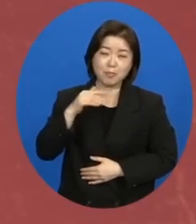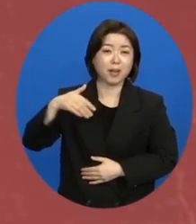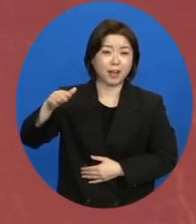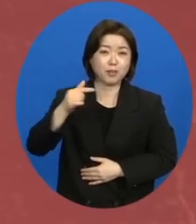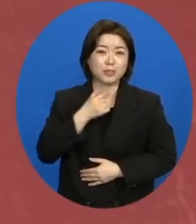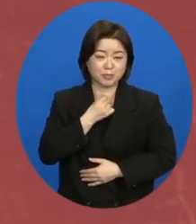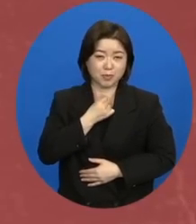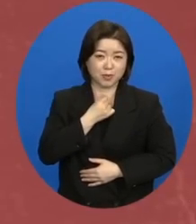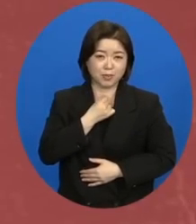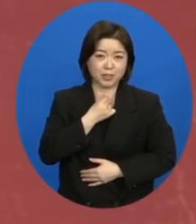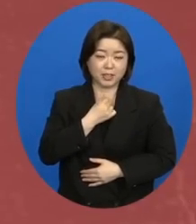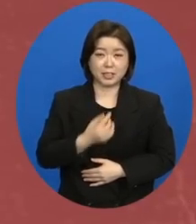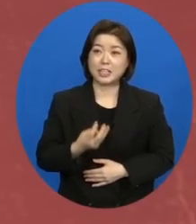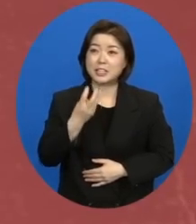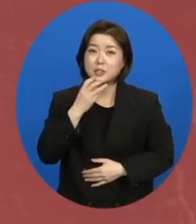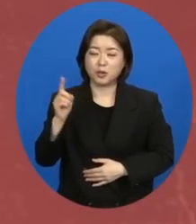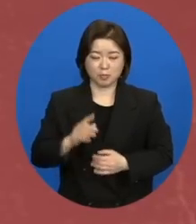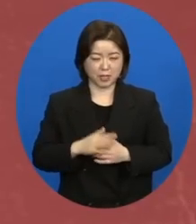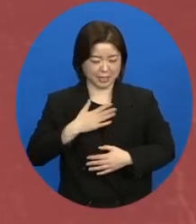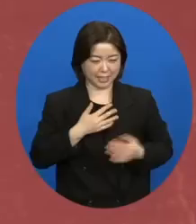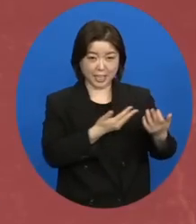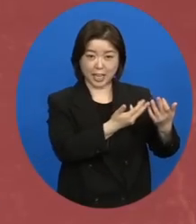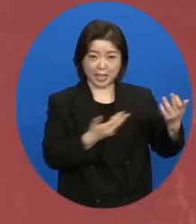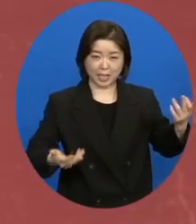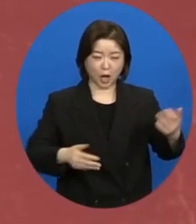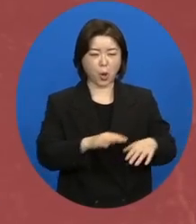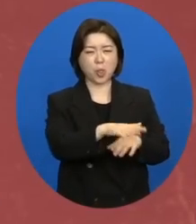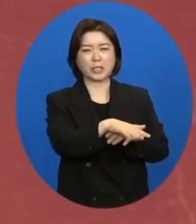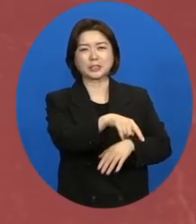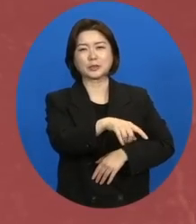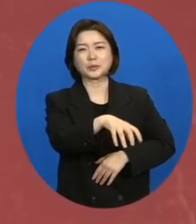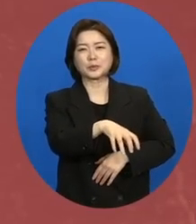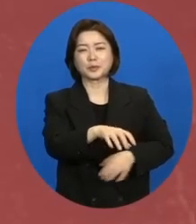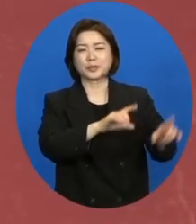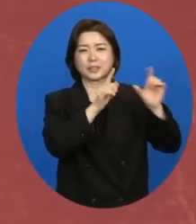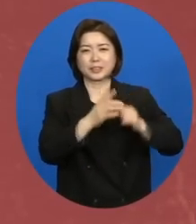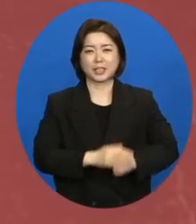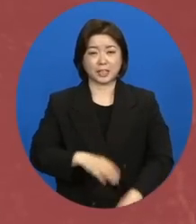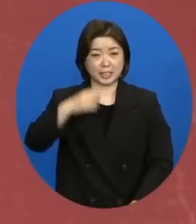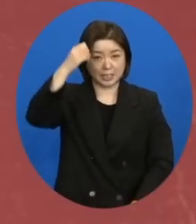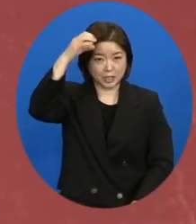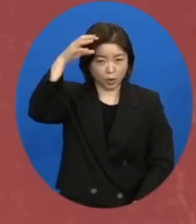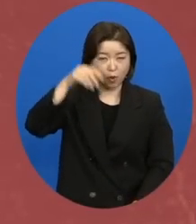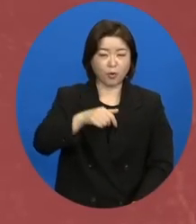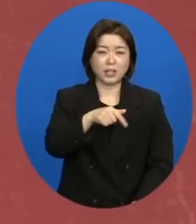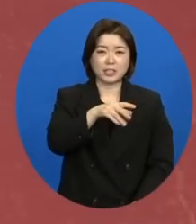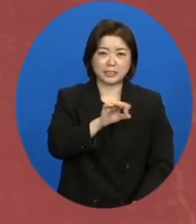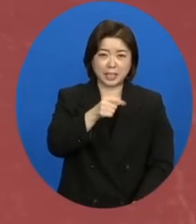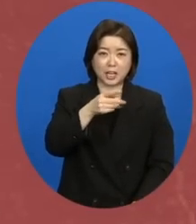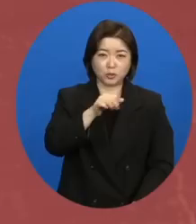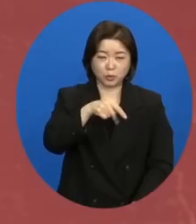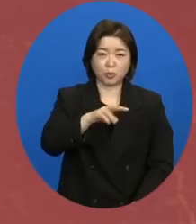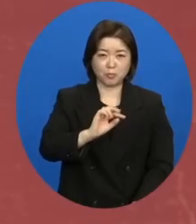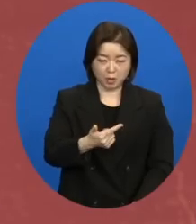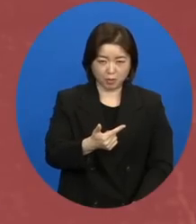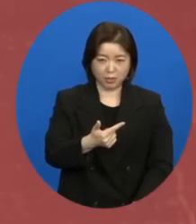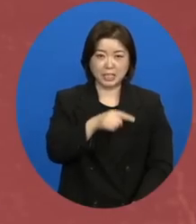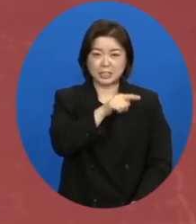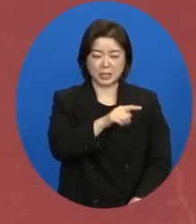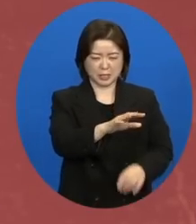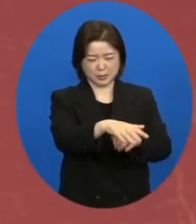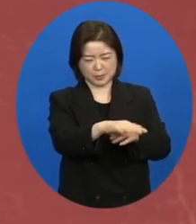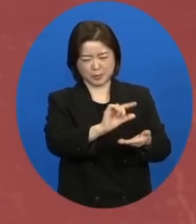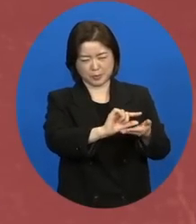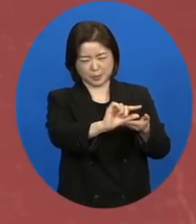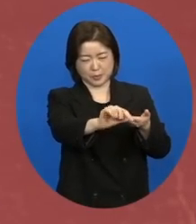게 강원도 촌에 살다 보니까 저는 고향이 강원도 영월군 상동면 구례리 산 41번지.